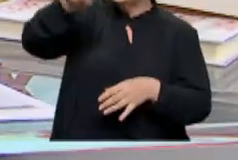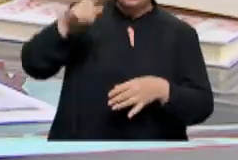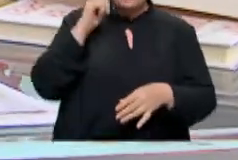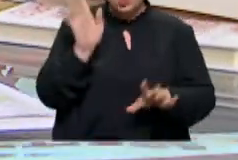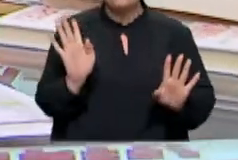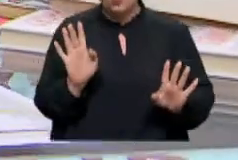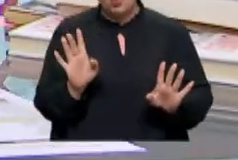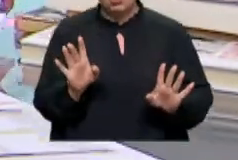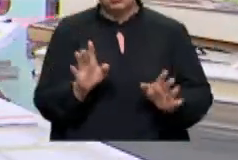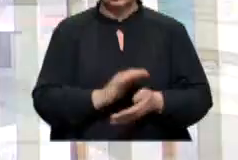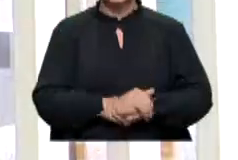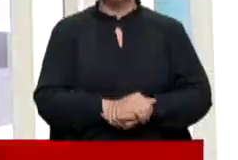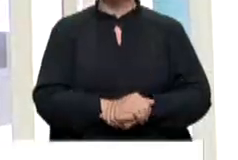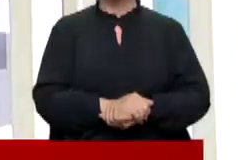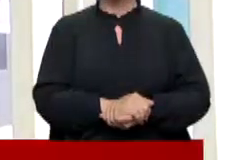yok.